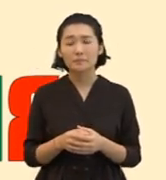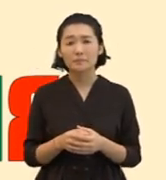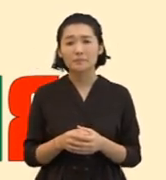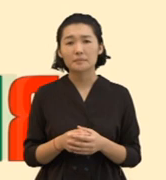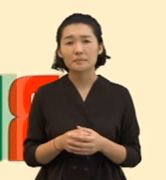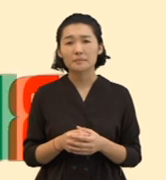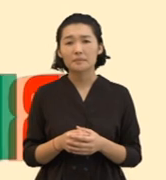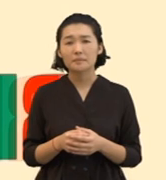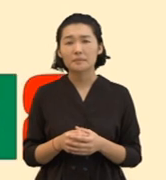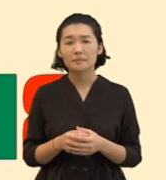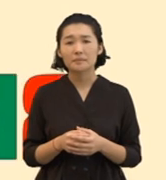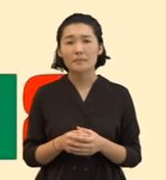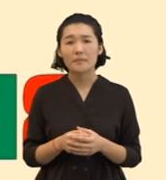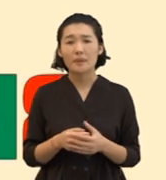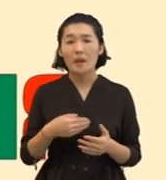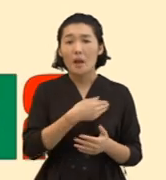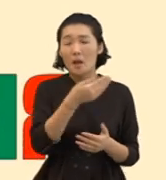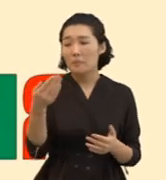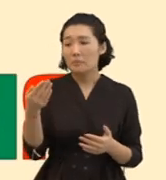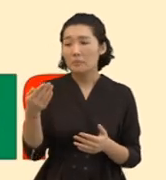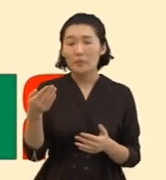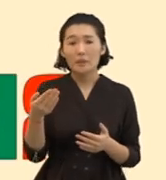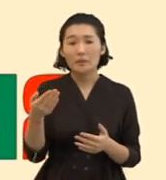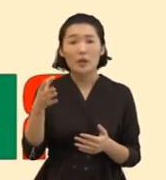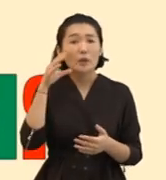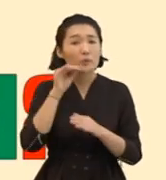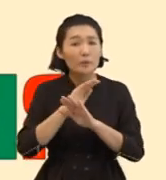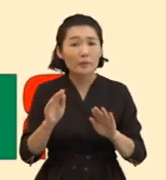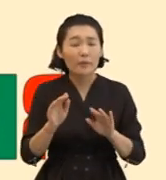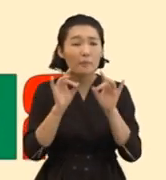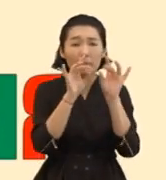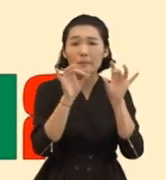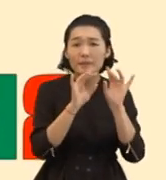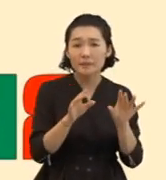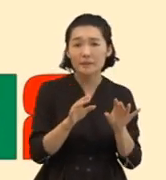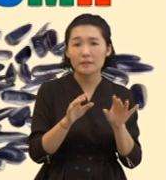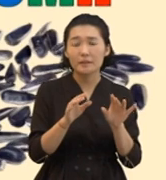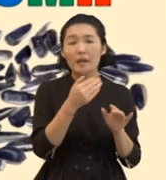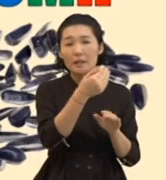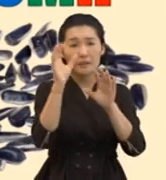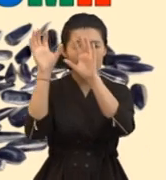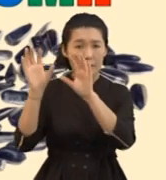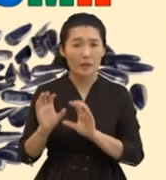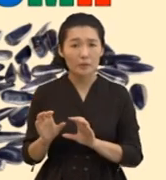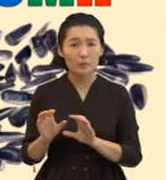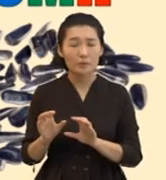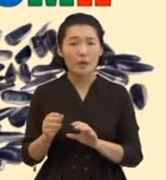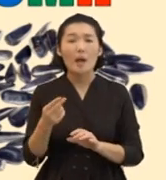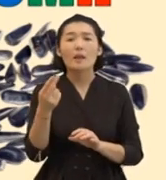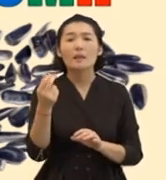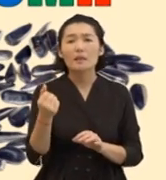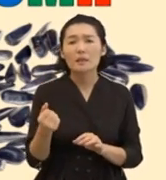мягко мы даже не успеваем им объяснить их задачу до пожаловалась